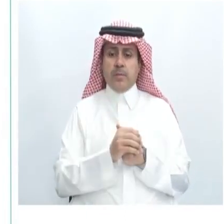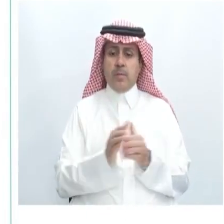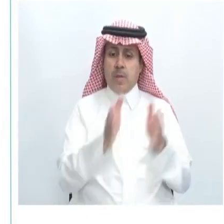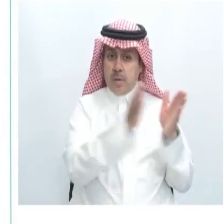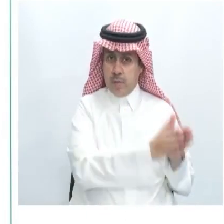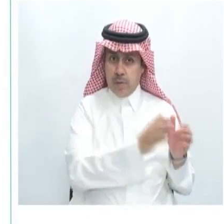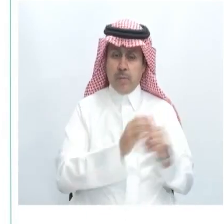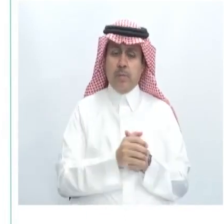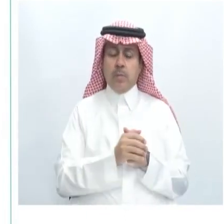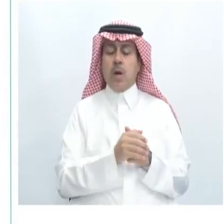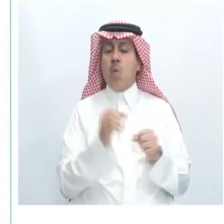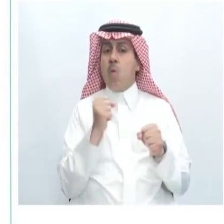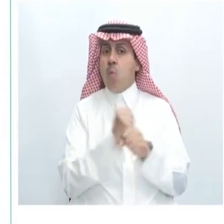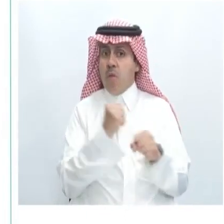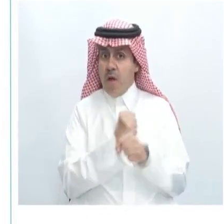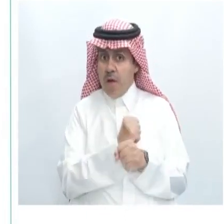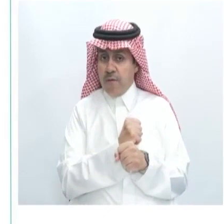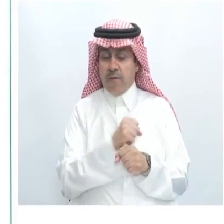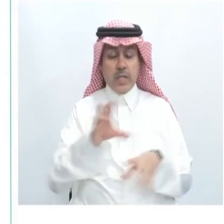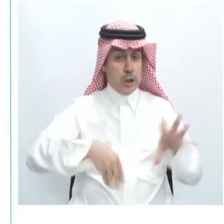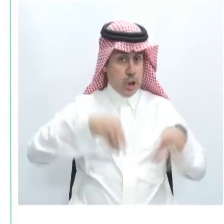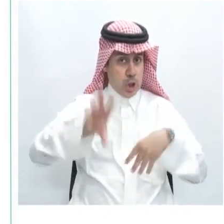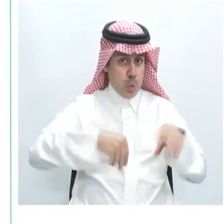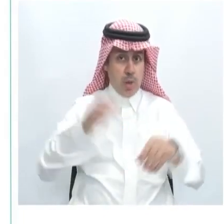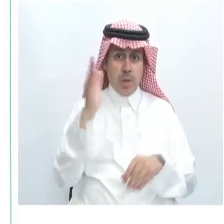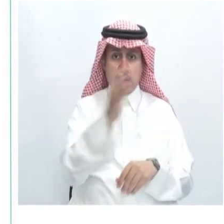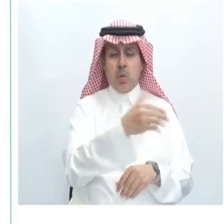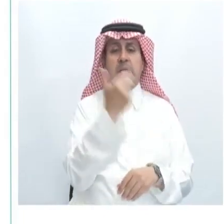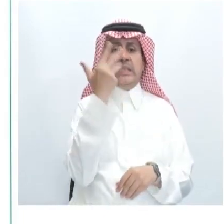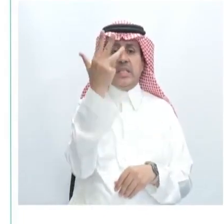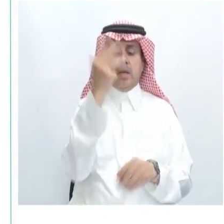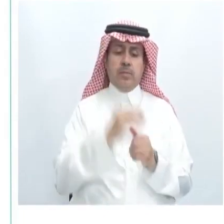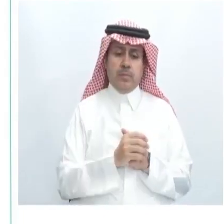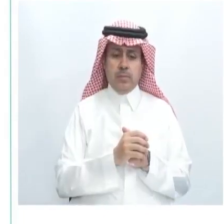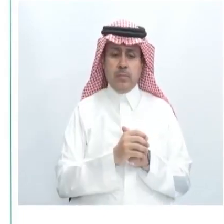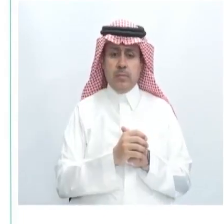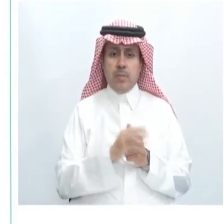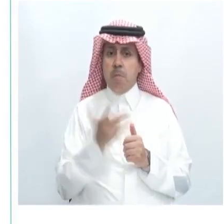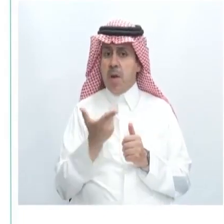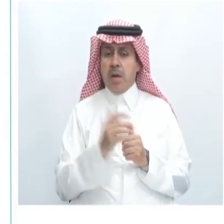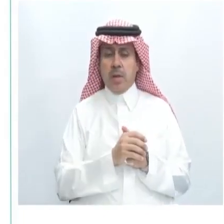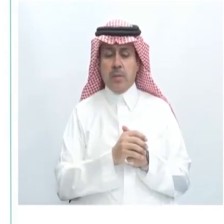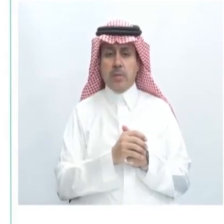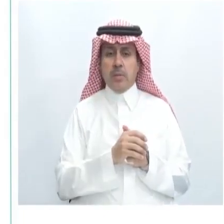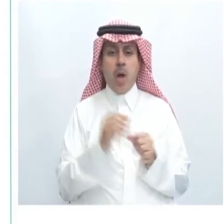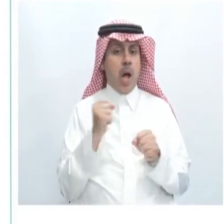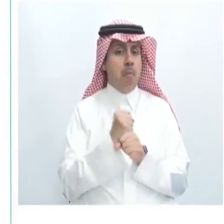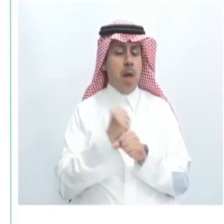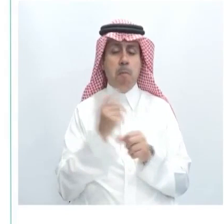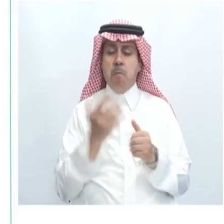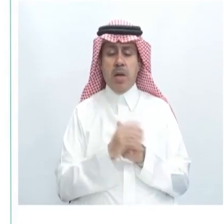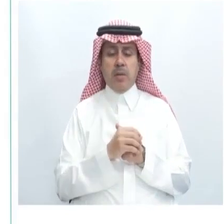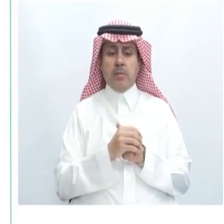ذلك ذكرنا وظائف التسويق التسعه ما هي الوظائف وما دور هذه الوظائف ذكرنا هنالك تسع